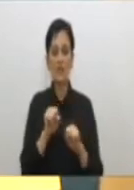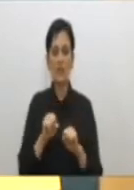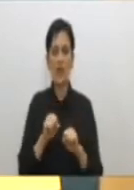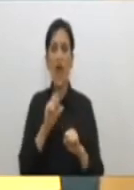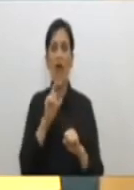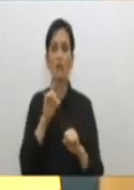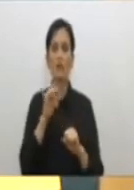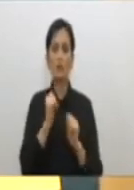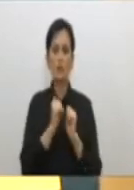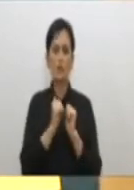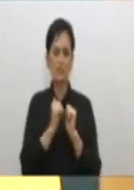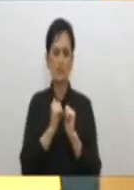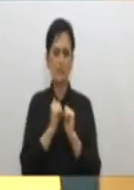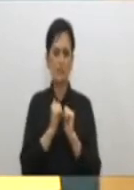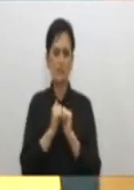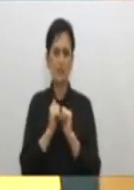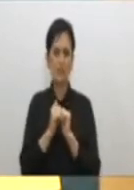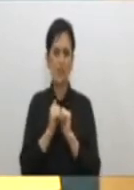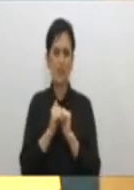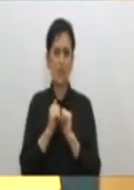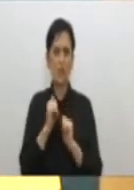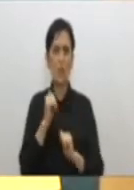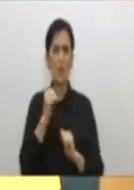და საკვები მობილური